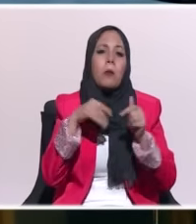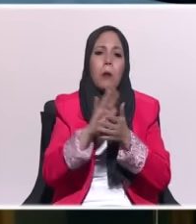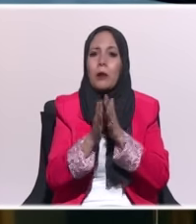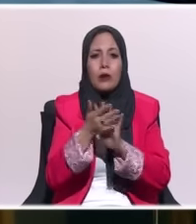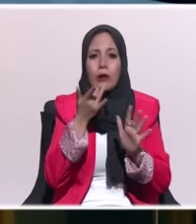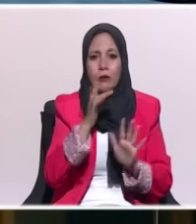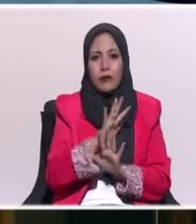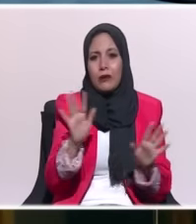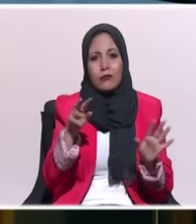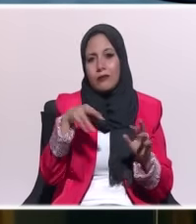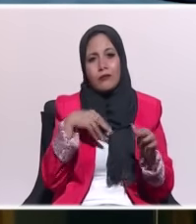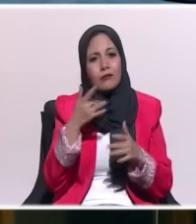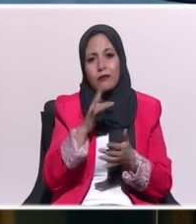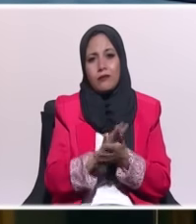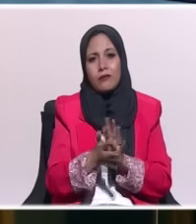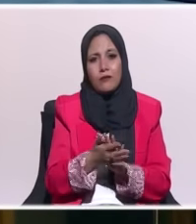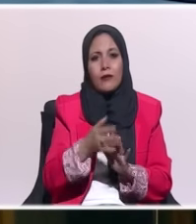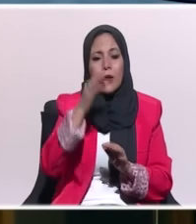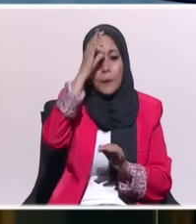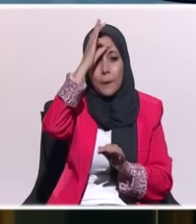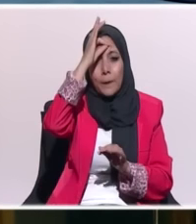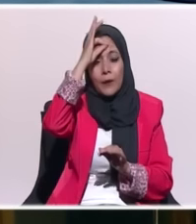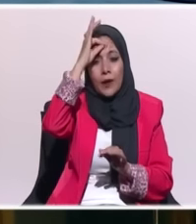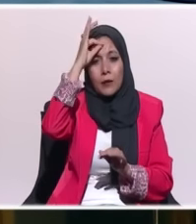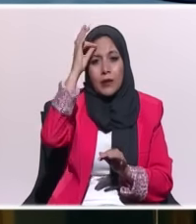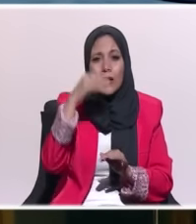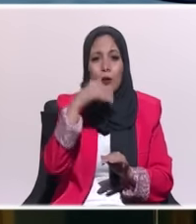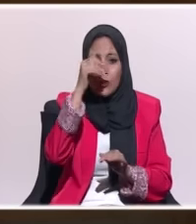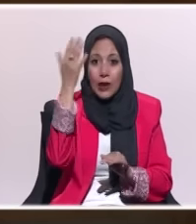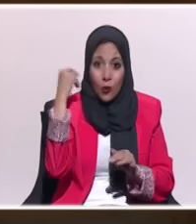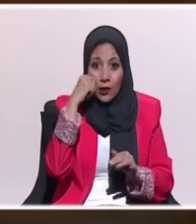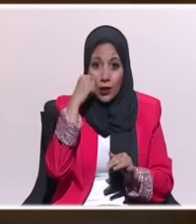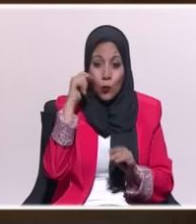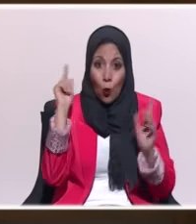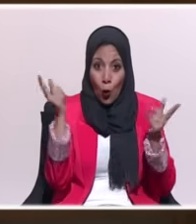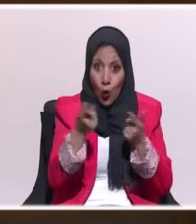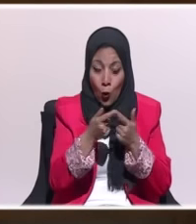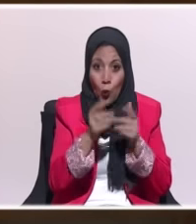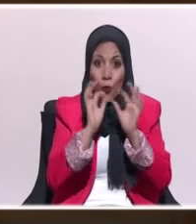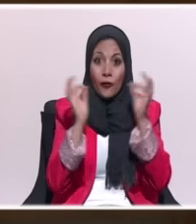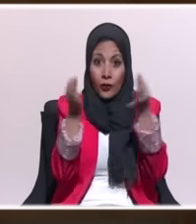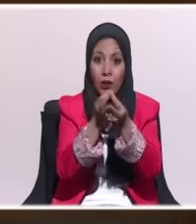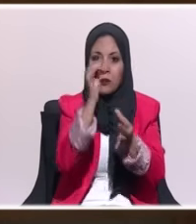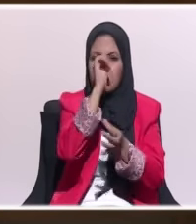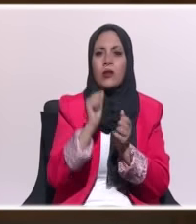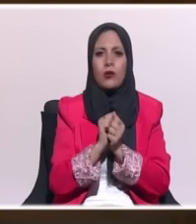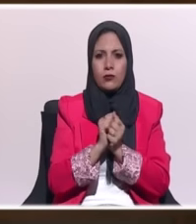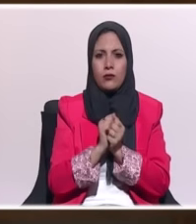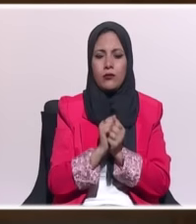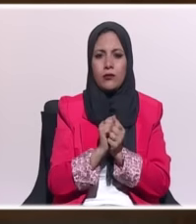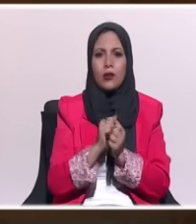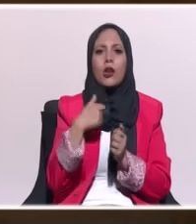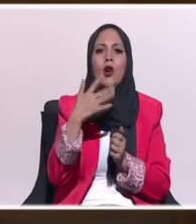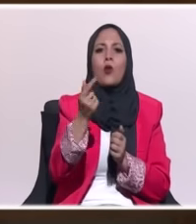بقى يزعلوا ويغيروا وكده ان انا جايباها من وبحبها. هما كانوا رافضينك انت تجيبيها وتسميها باسمك